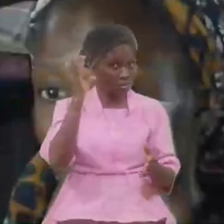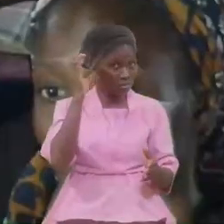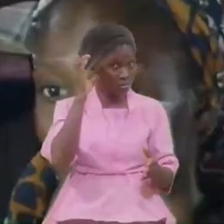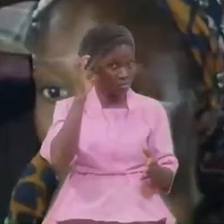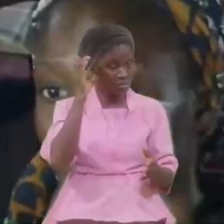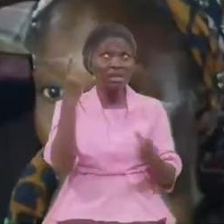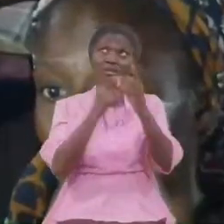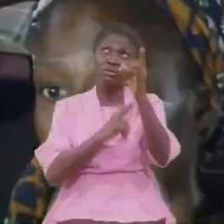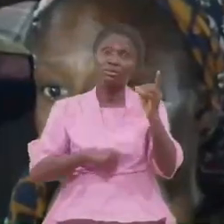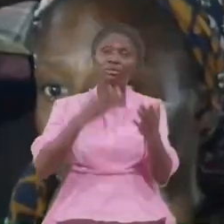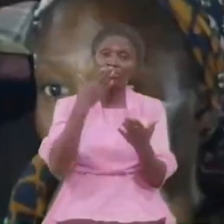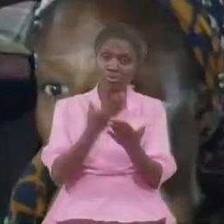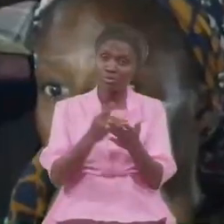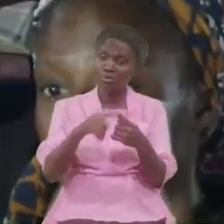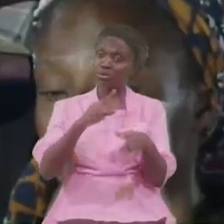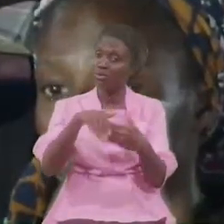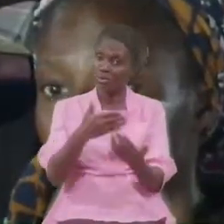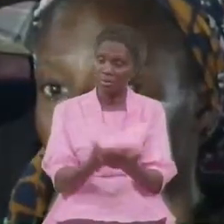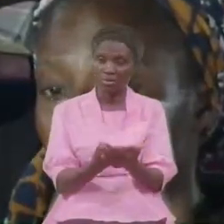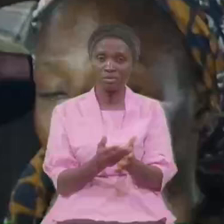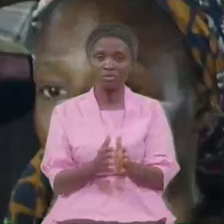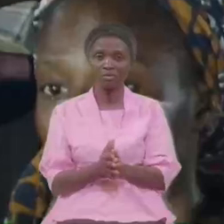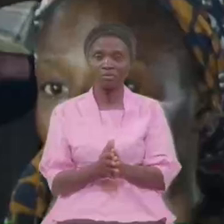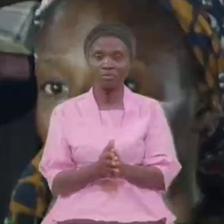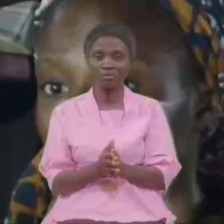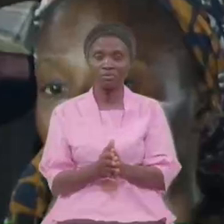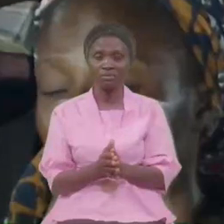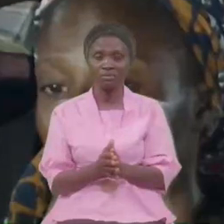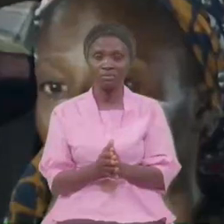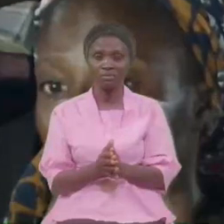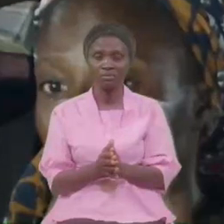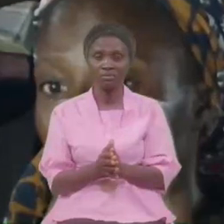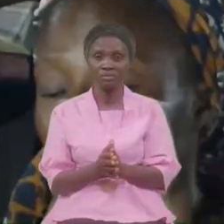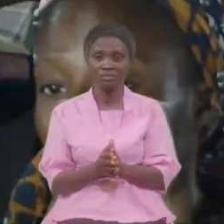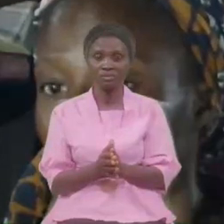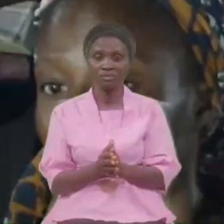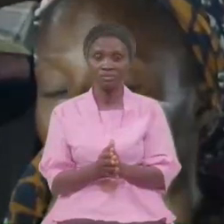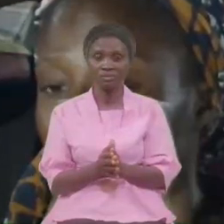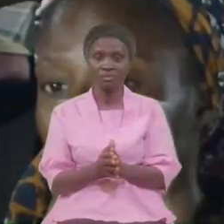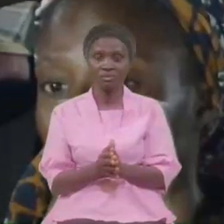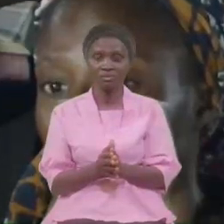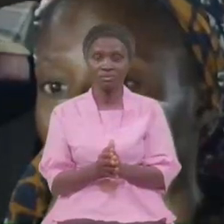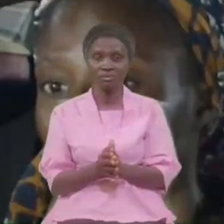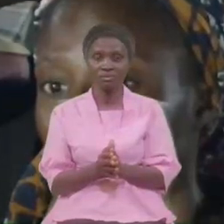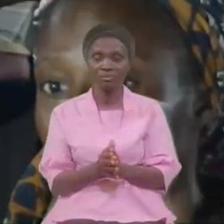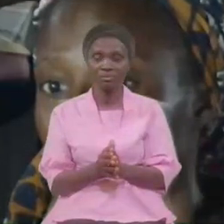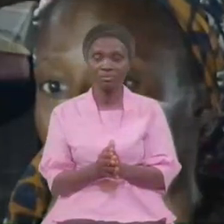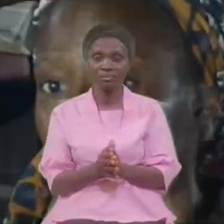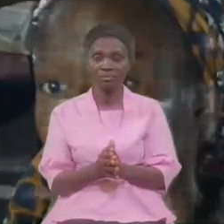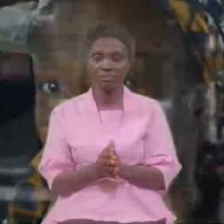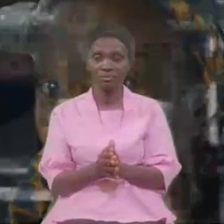Ne vous levez pas pour rentrer chez vous disant que je ne crois pas recevoir quelque chose. Mais est-ce que vous avez entendu que l'Éternel est